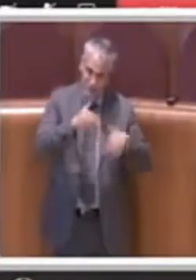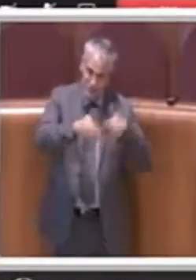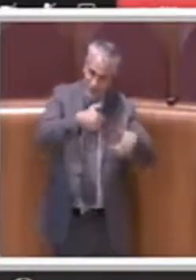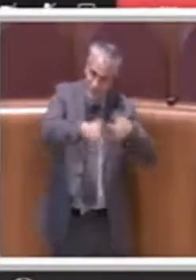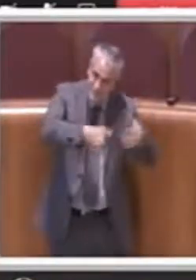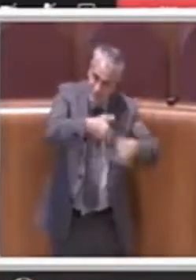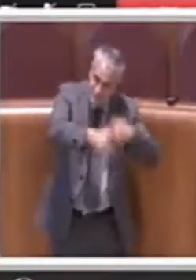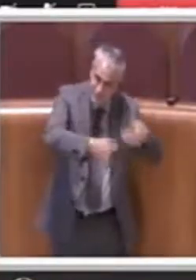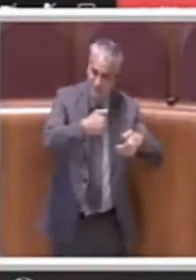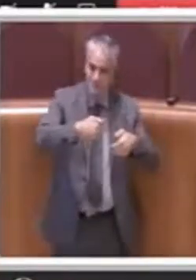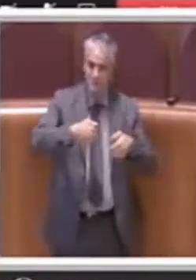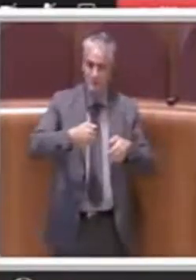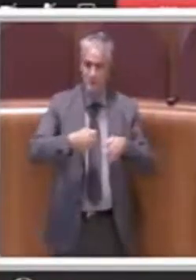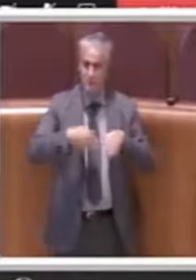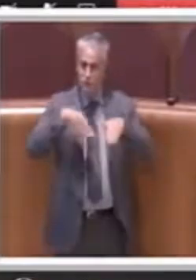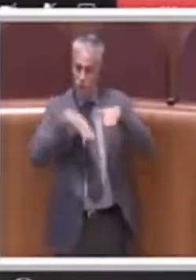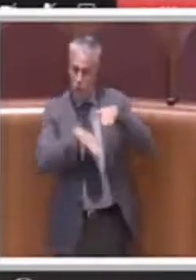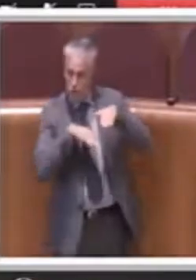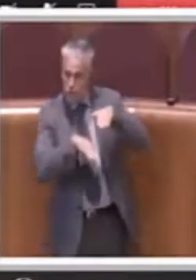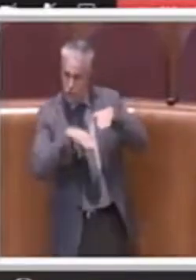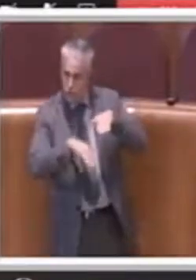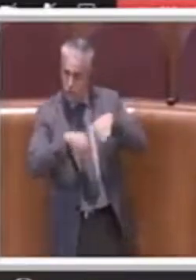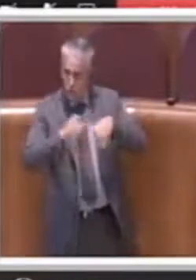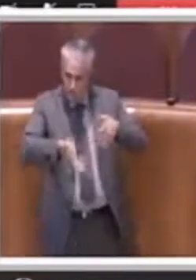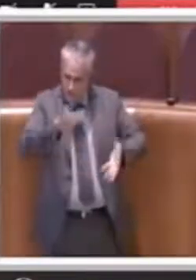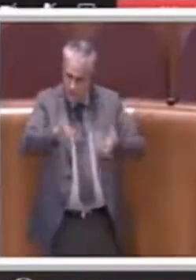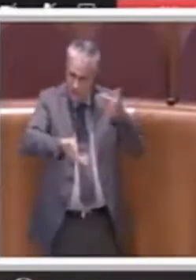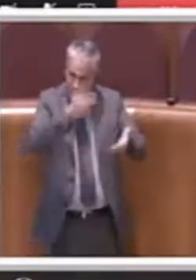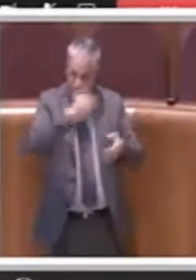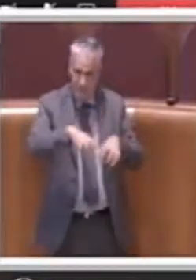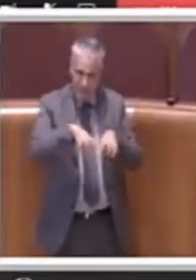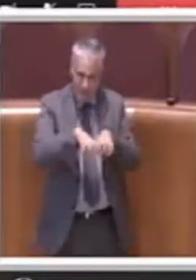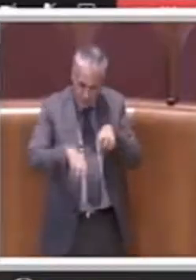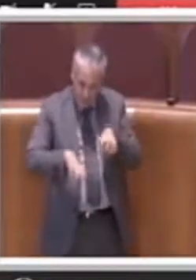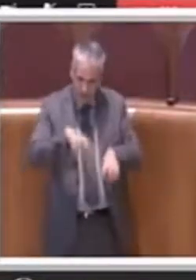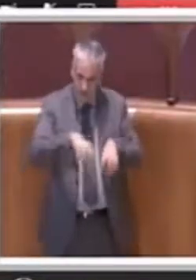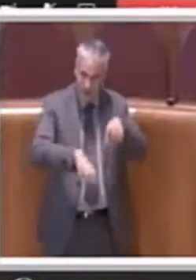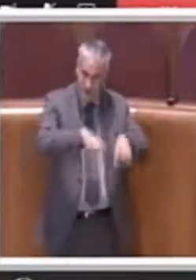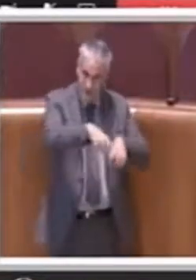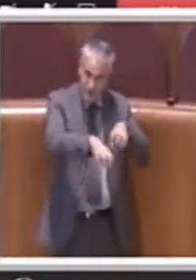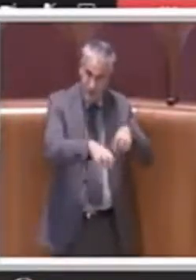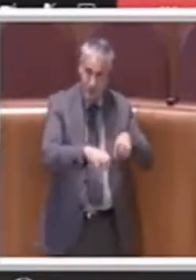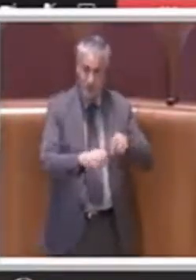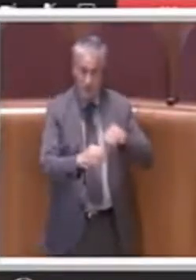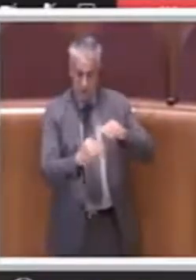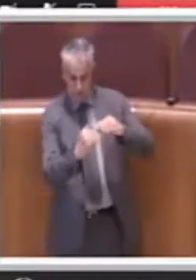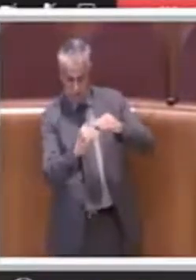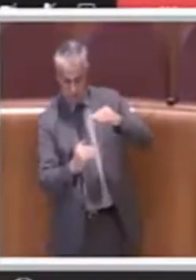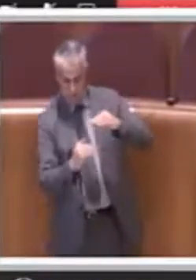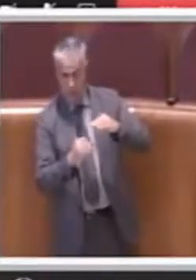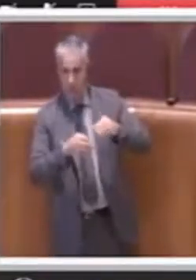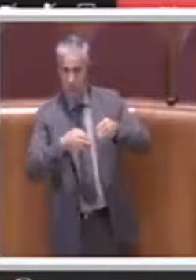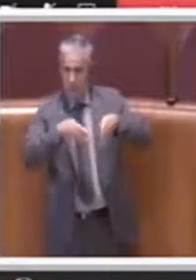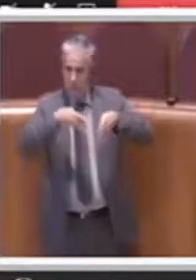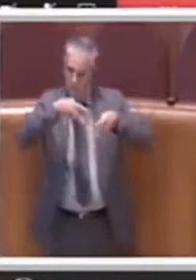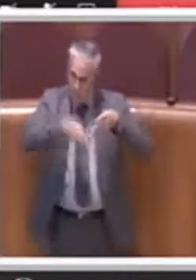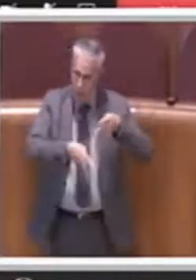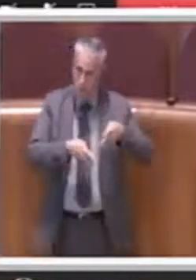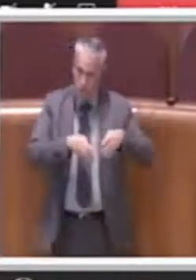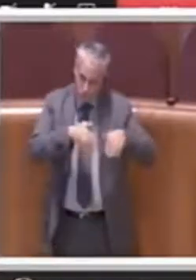il manto stradale partendo dal massetto e quindi sollevando completamente quei centimetri rovinati nel sottosuolo.